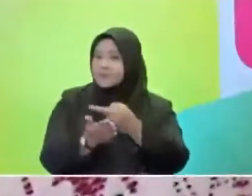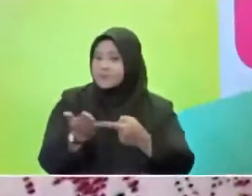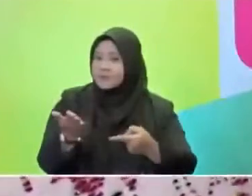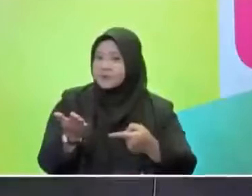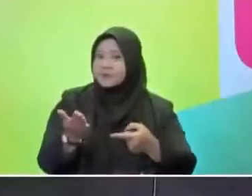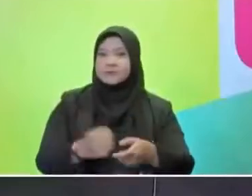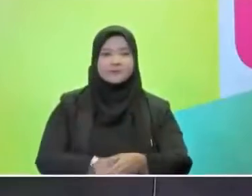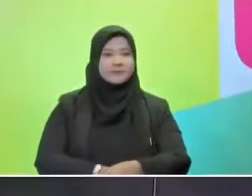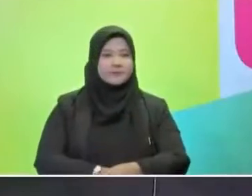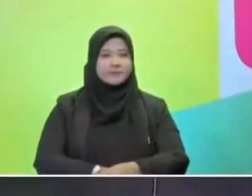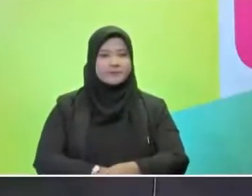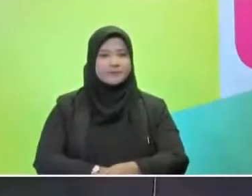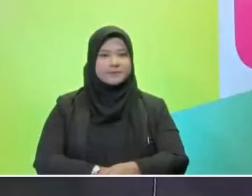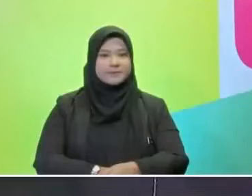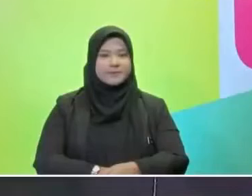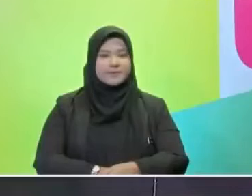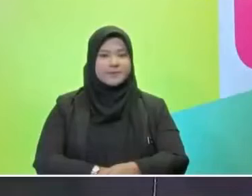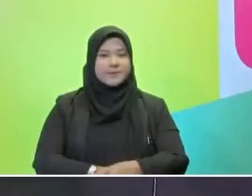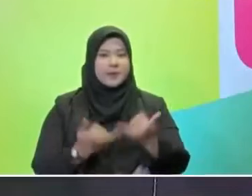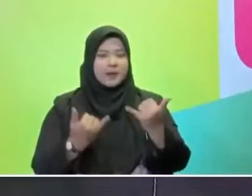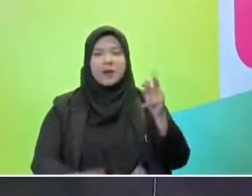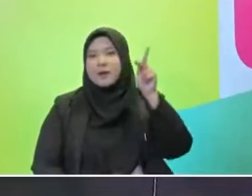Sekarang, Nisa pilih dulu mana